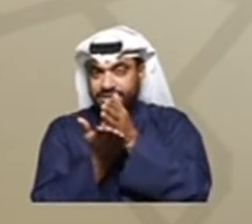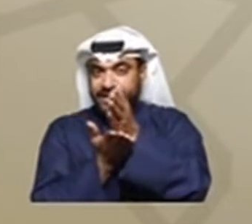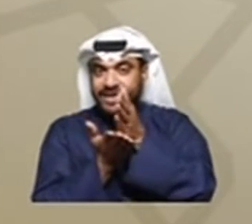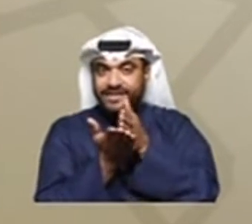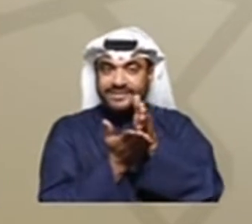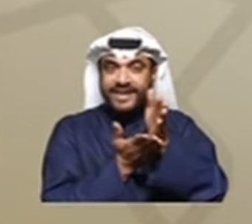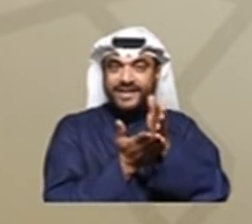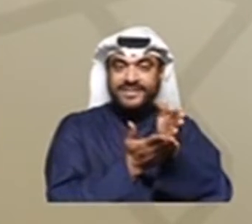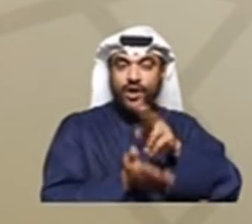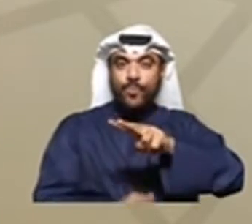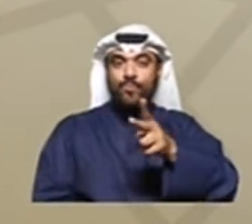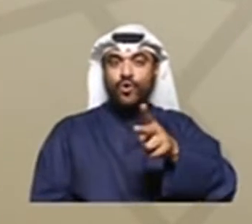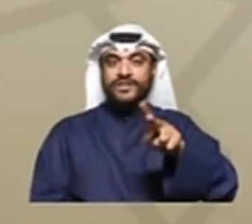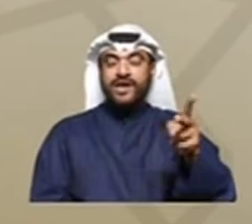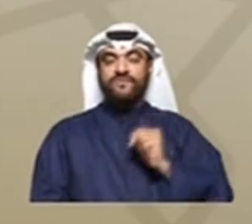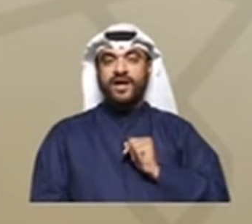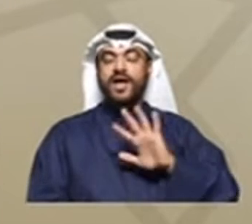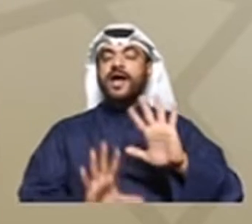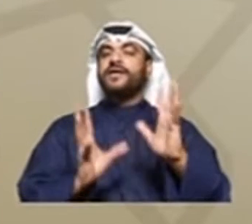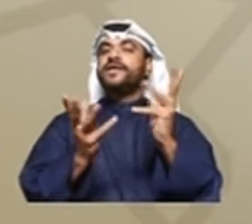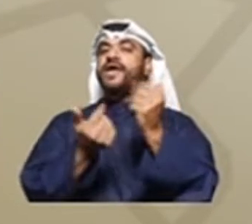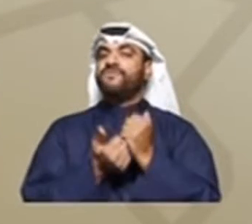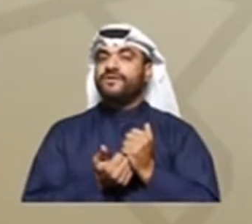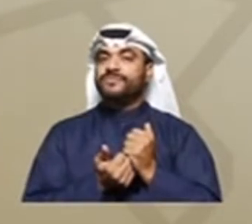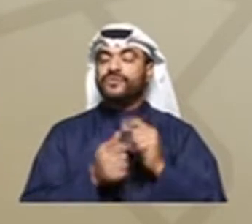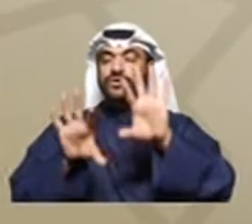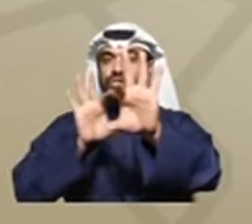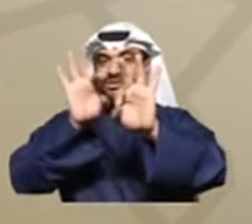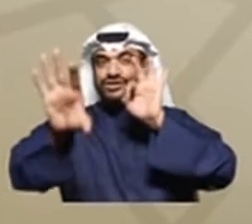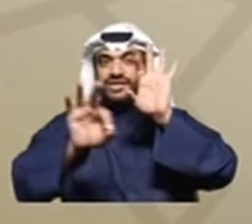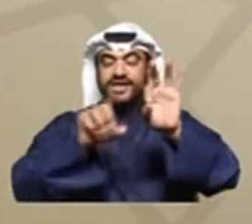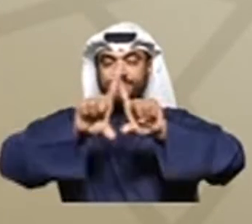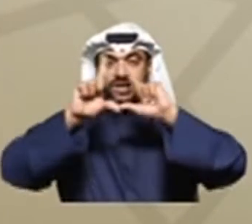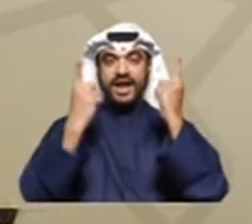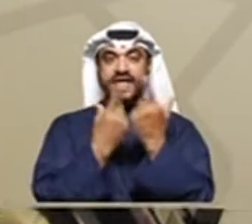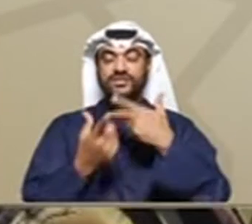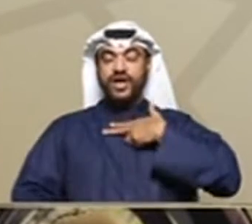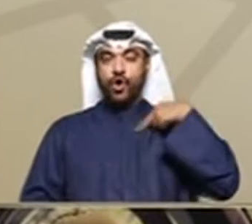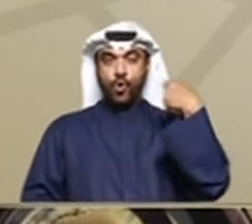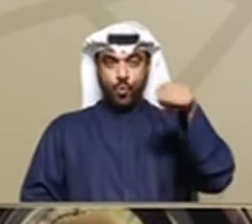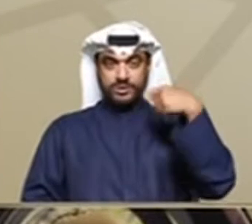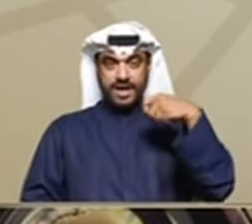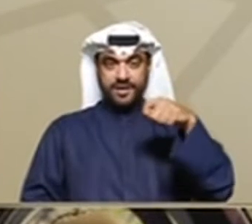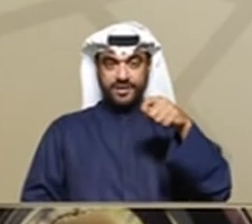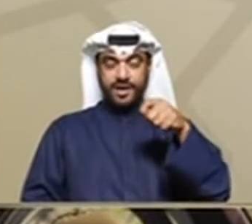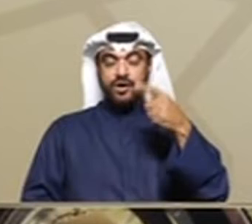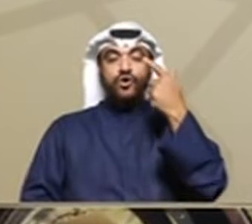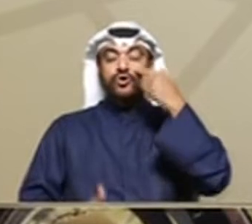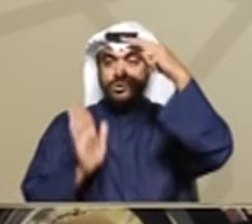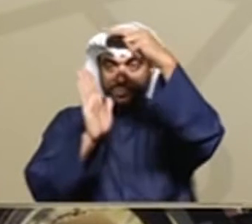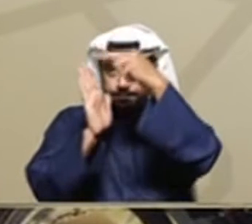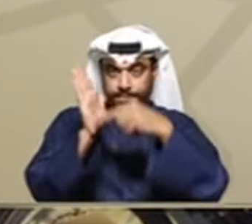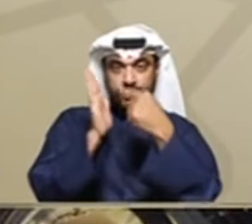معينة، بأن إما تشكل لجنة وزارية تقوم بدراسة